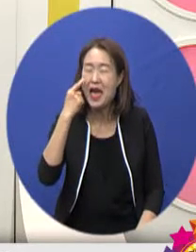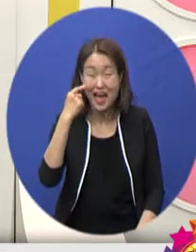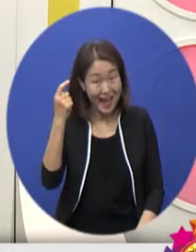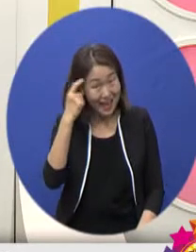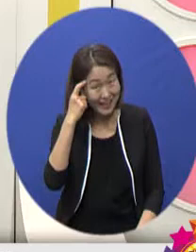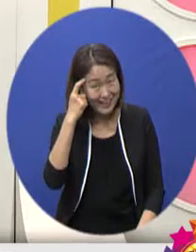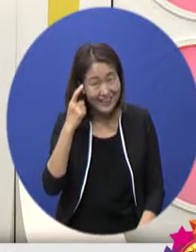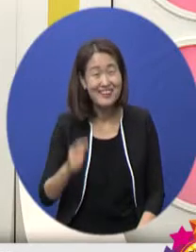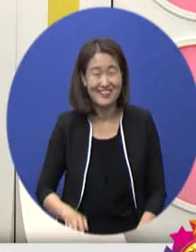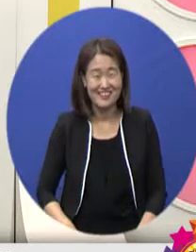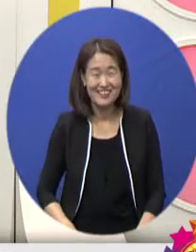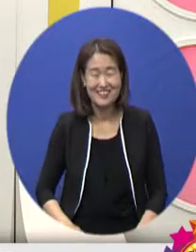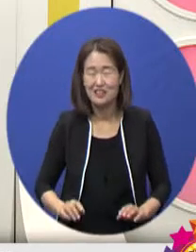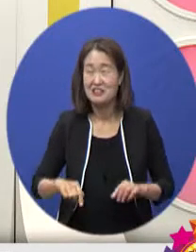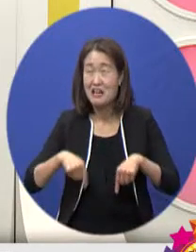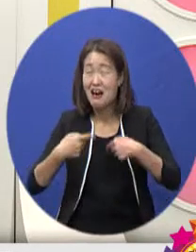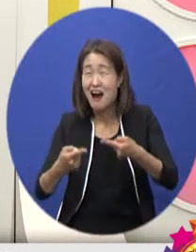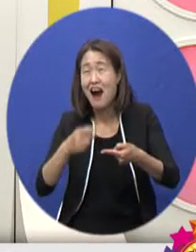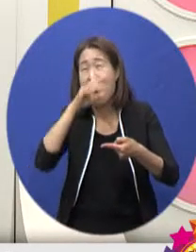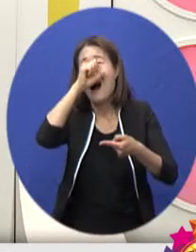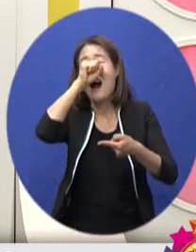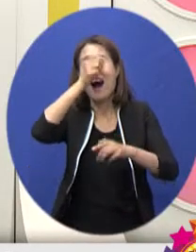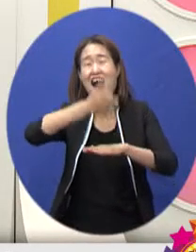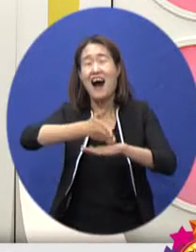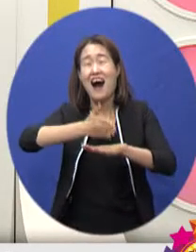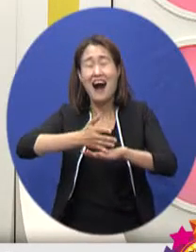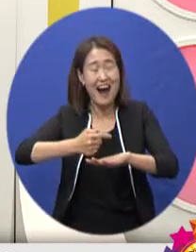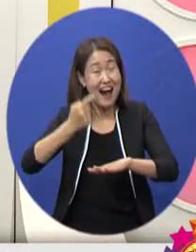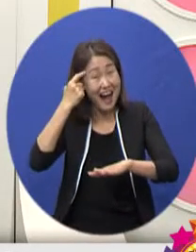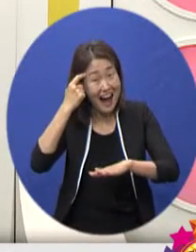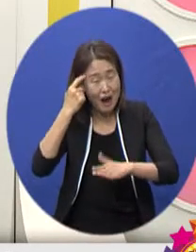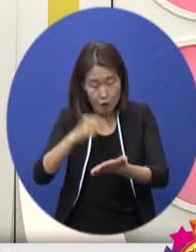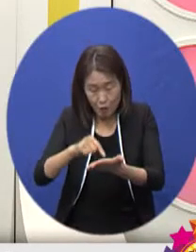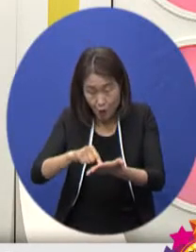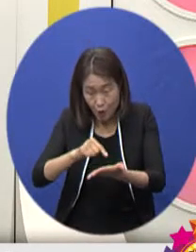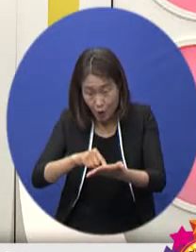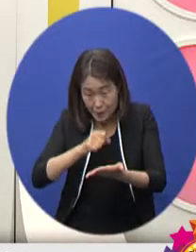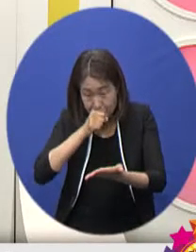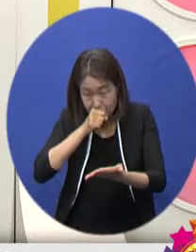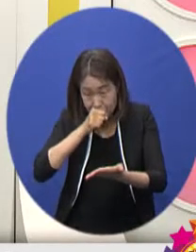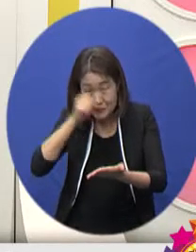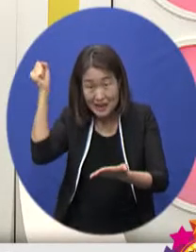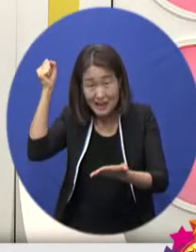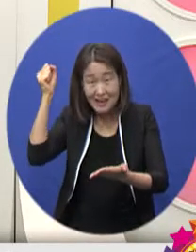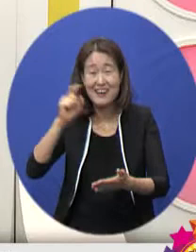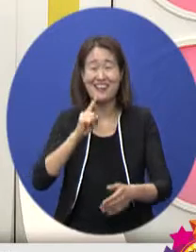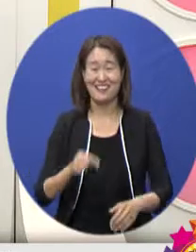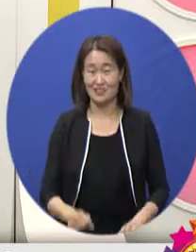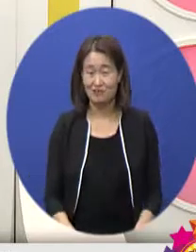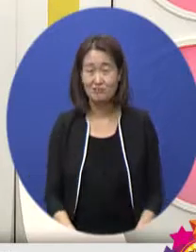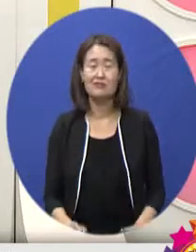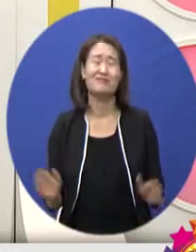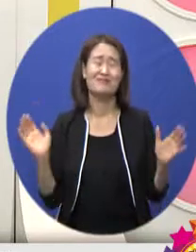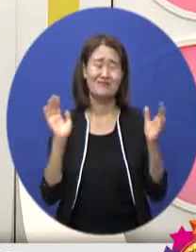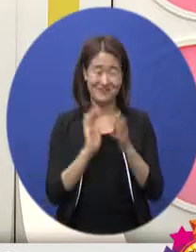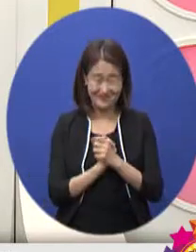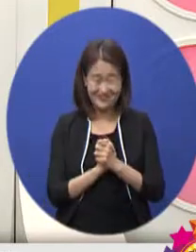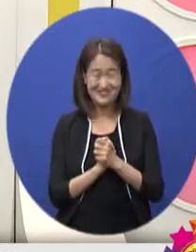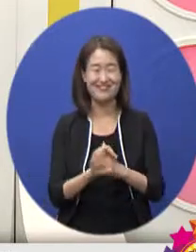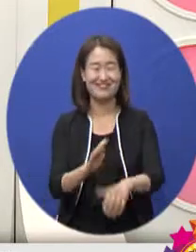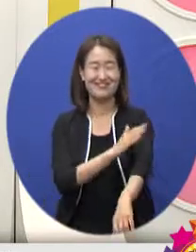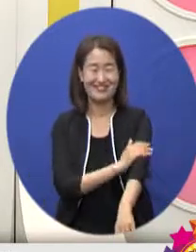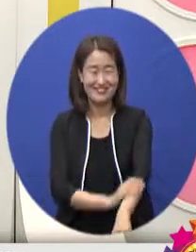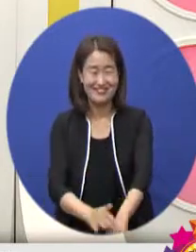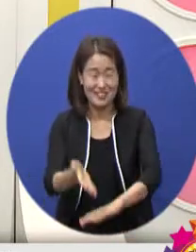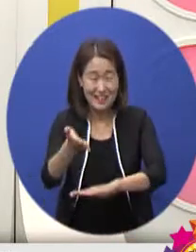되겠다. 참 참여하게 되면 정말 감사하겠다. 그리고 했는데 이렇게 당첨이 된 거예요. 어, 잘 되셨습니다.